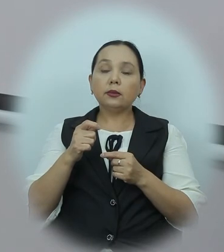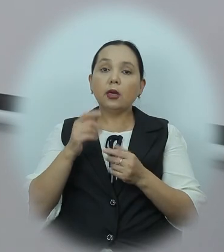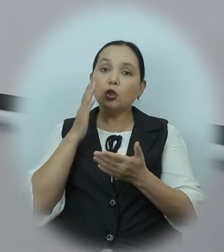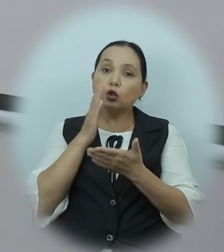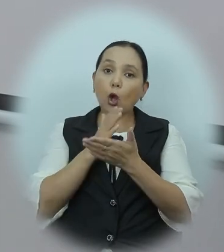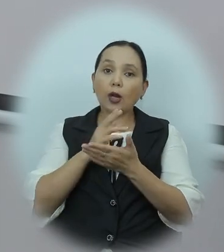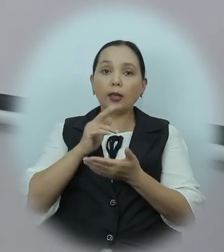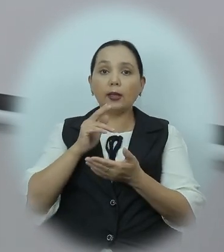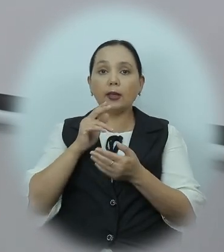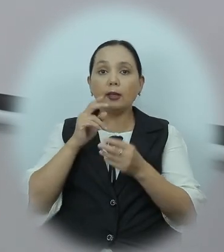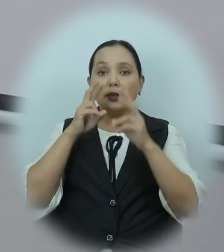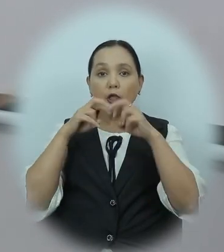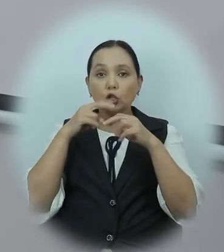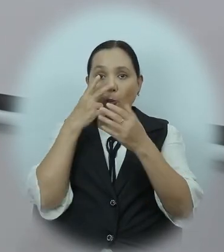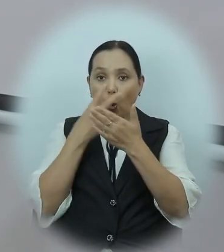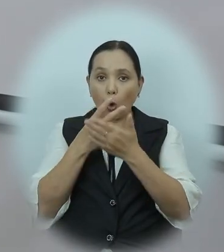sozligi tekshirib ko'riladi.